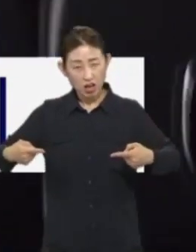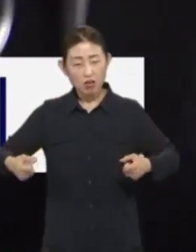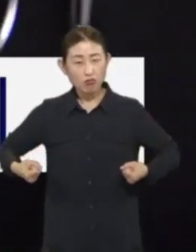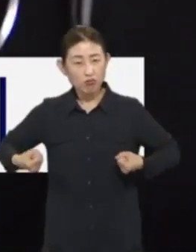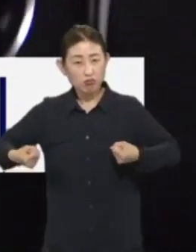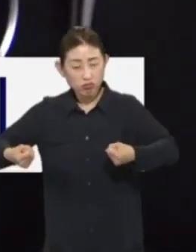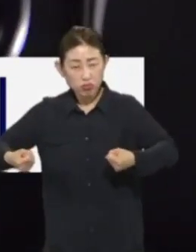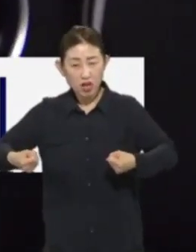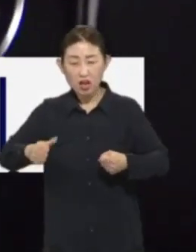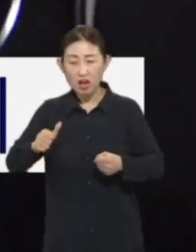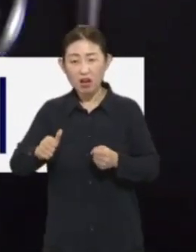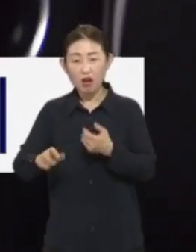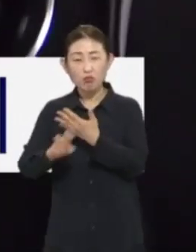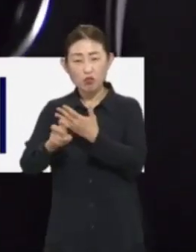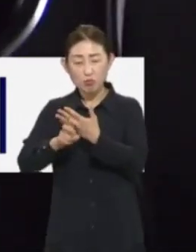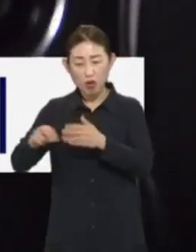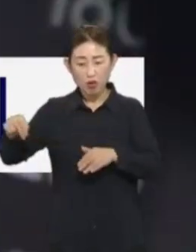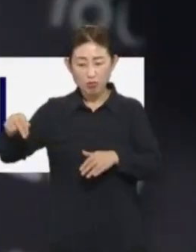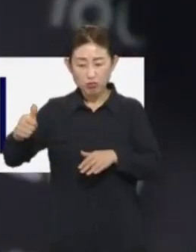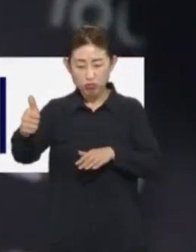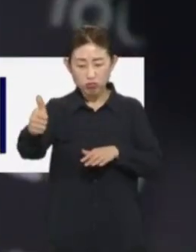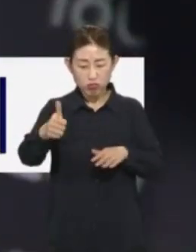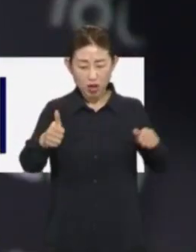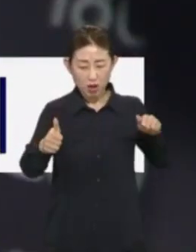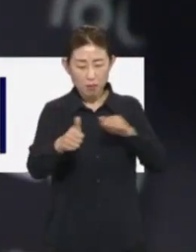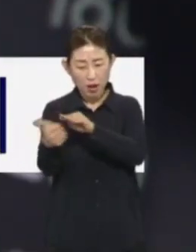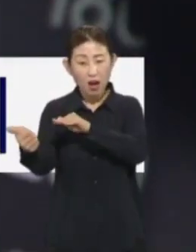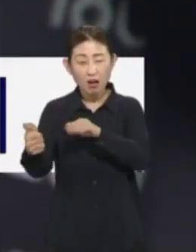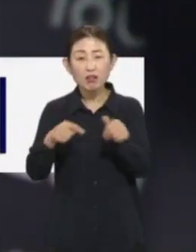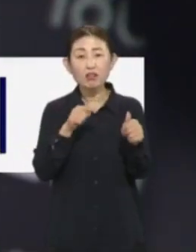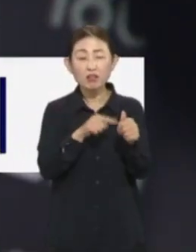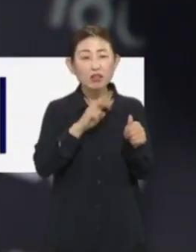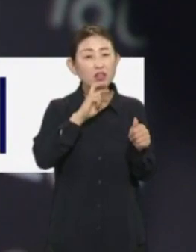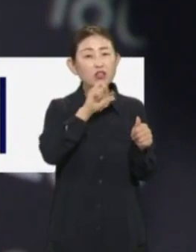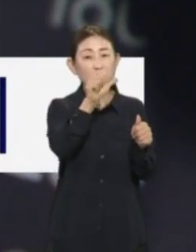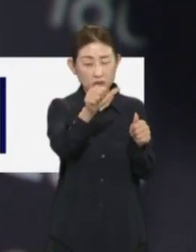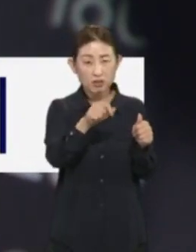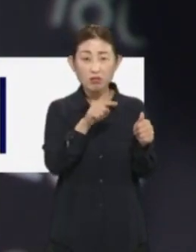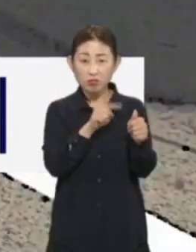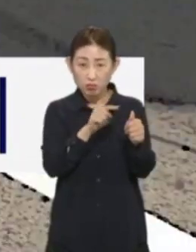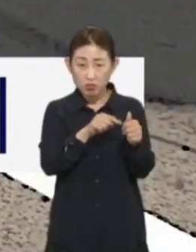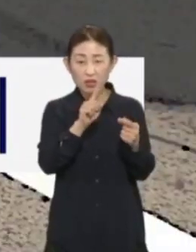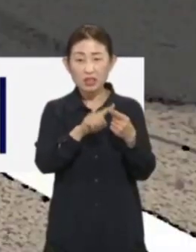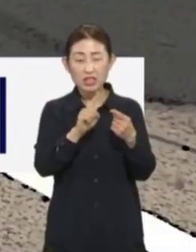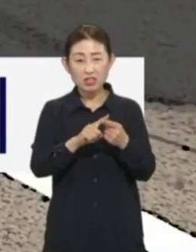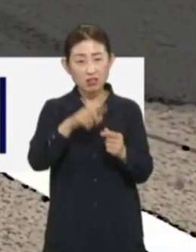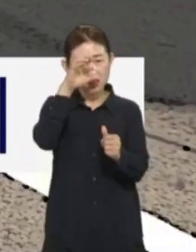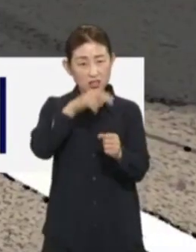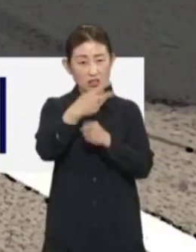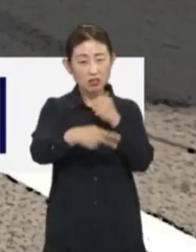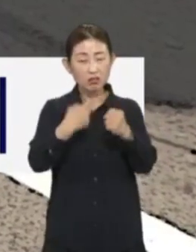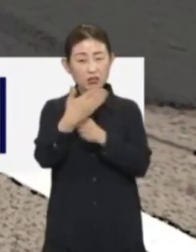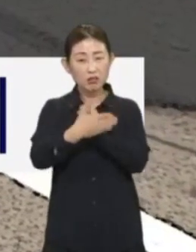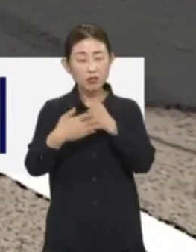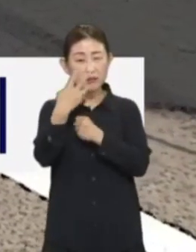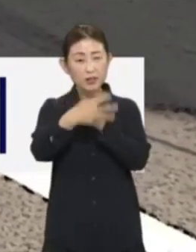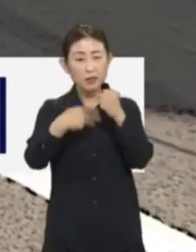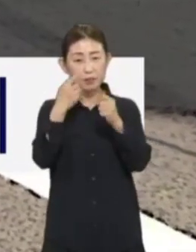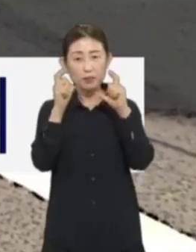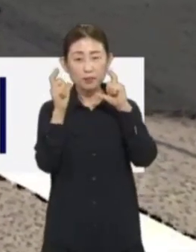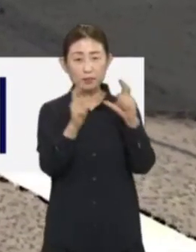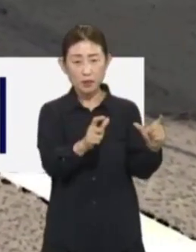끌고 차로를 횡단하던 70대를 치어 숨지게 한 혐의로 기소된 25살 A씨에게 징역 2년에 집행유예